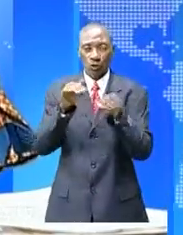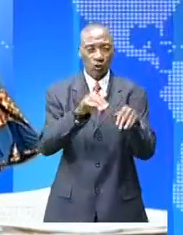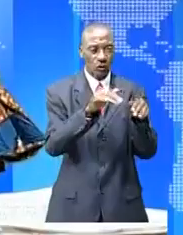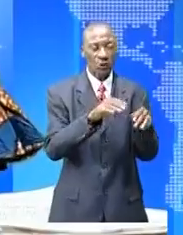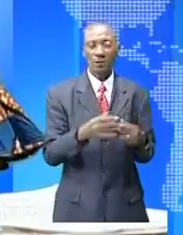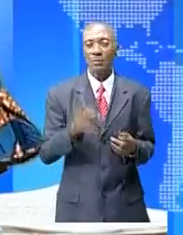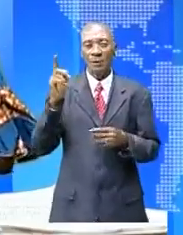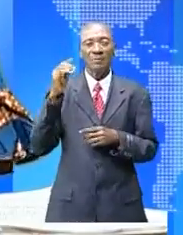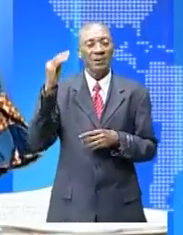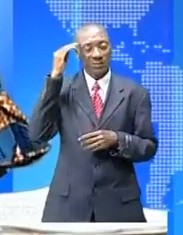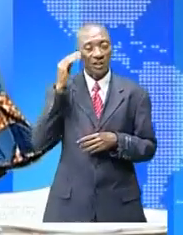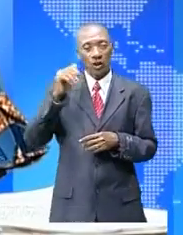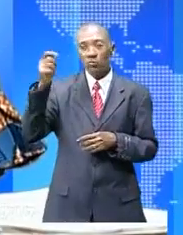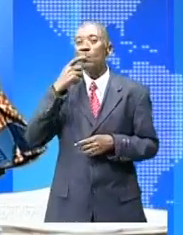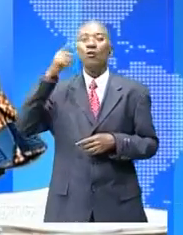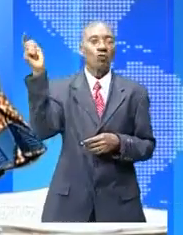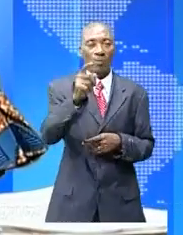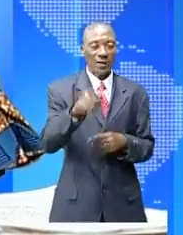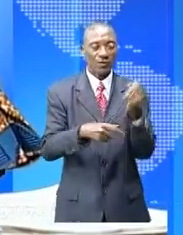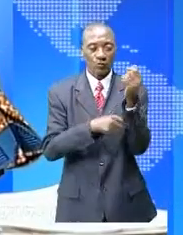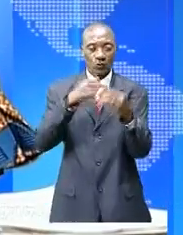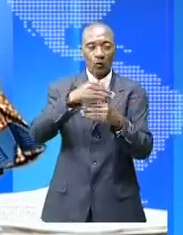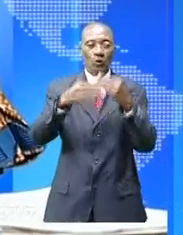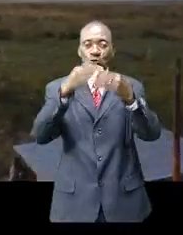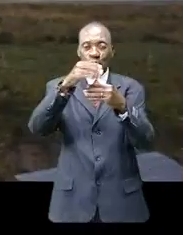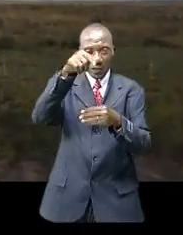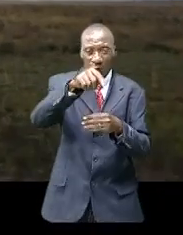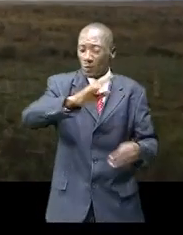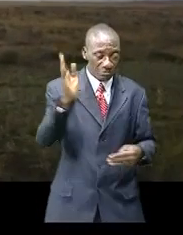dépensant sur place ses émissaires.